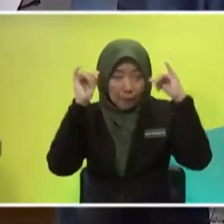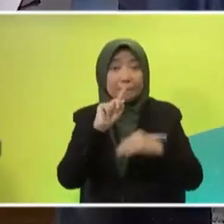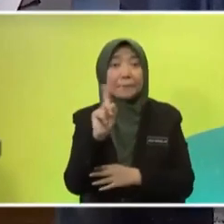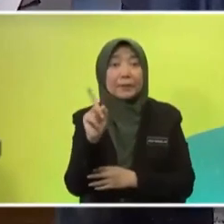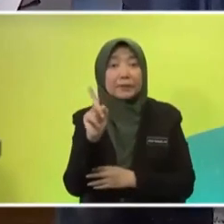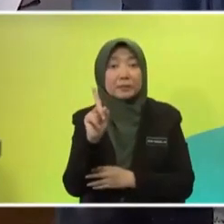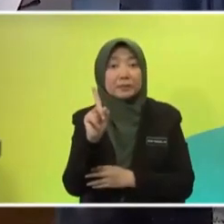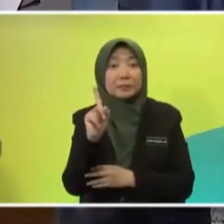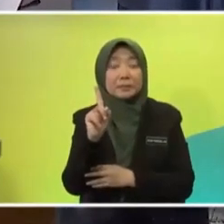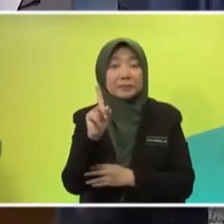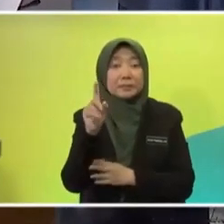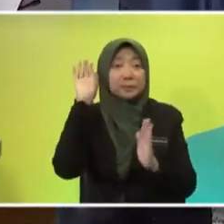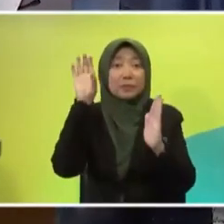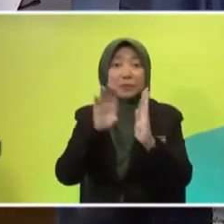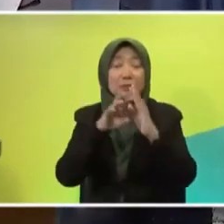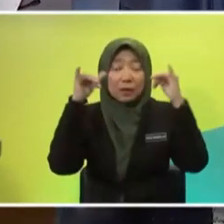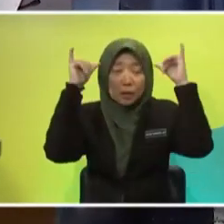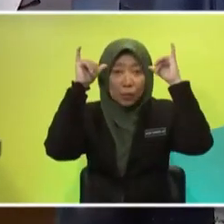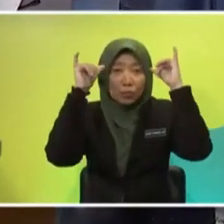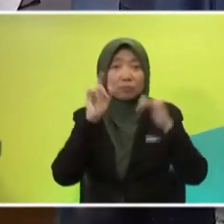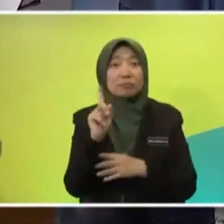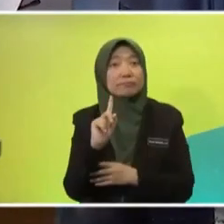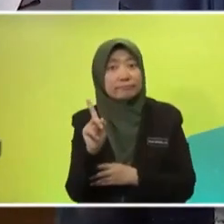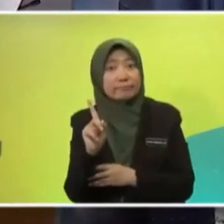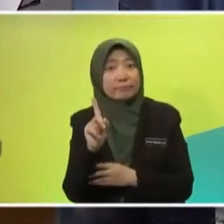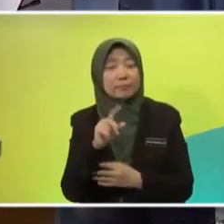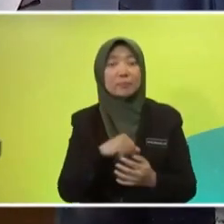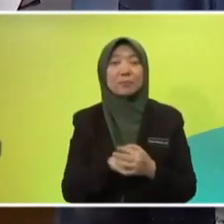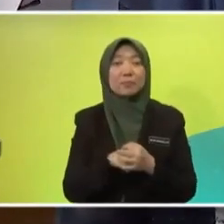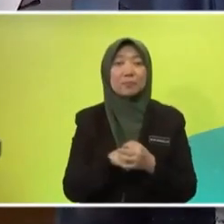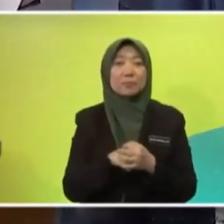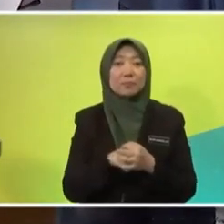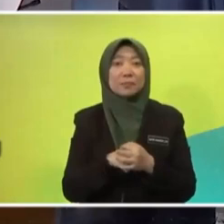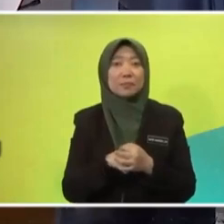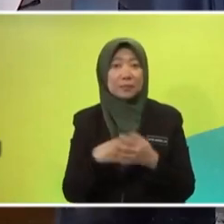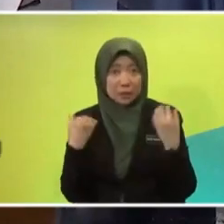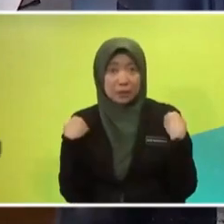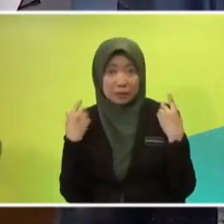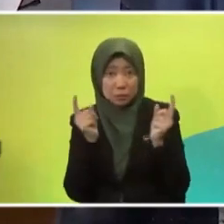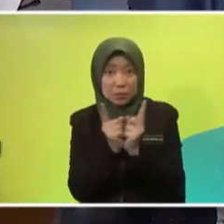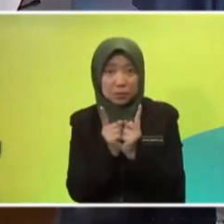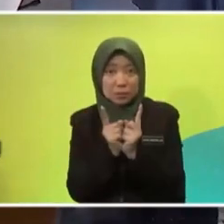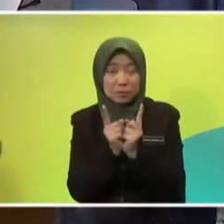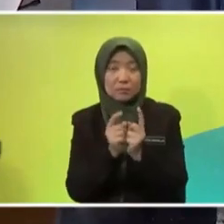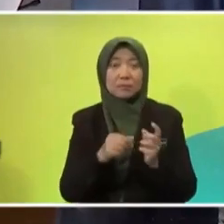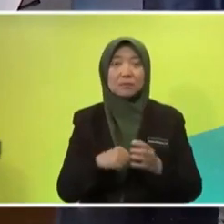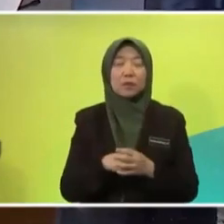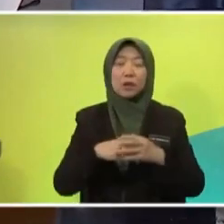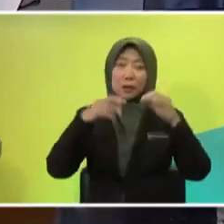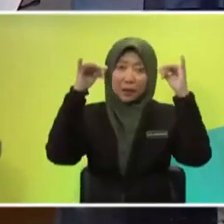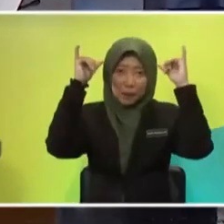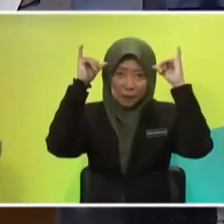lembu. Mana ya, adik-adik? Dah jumpa. Lembu